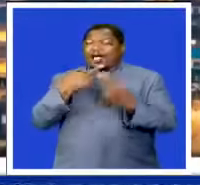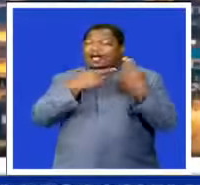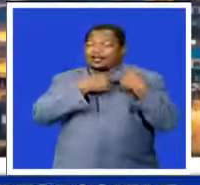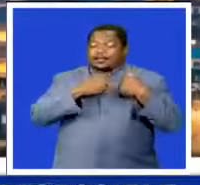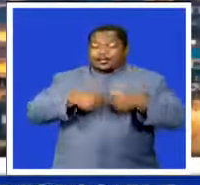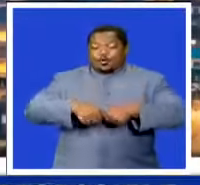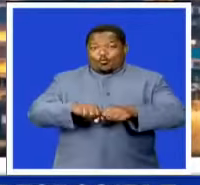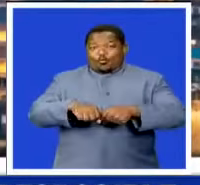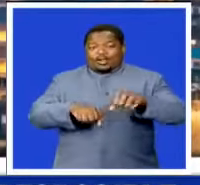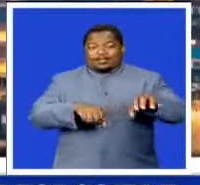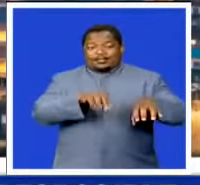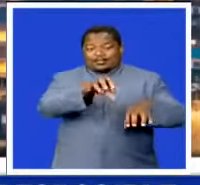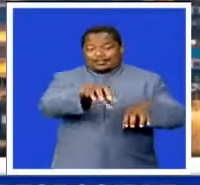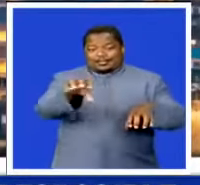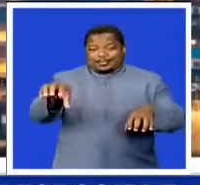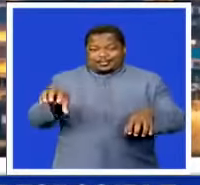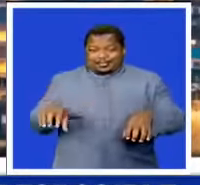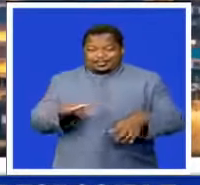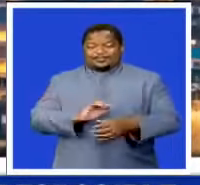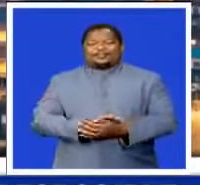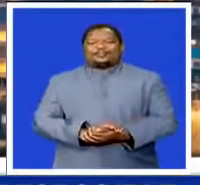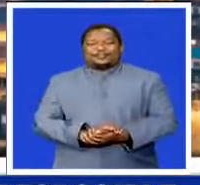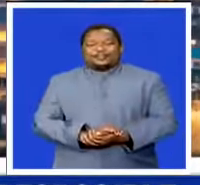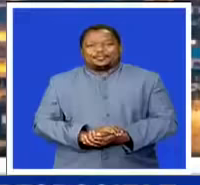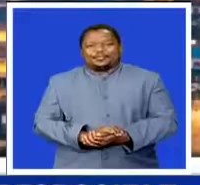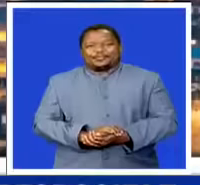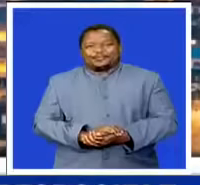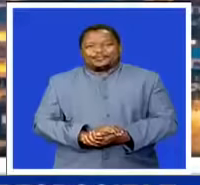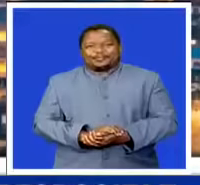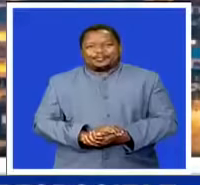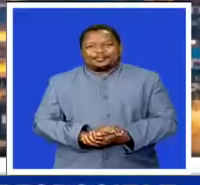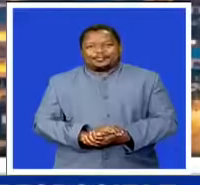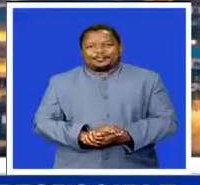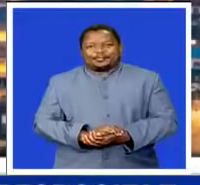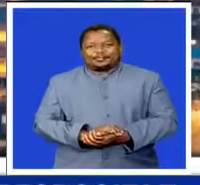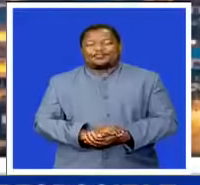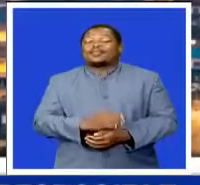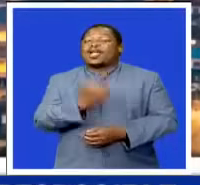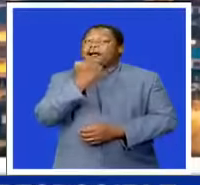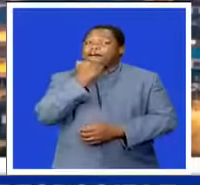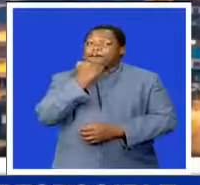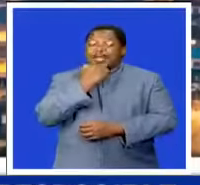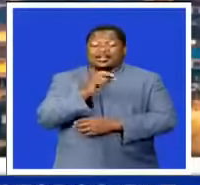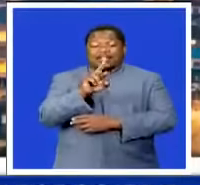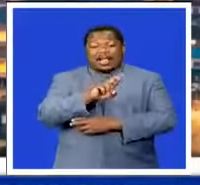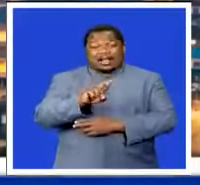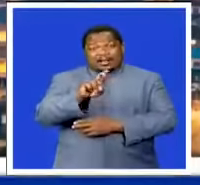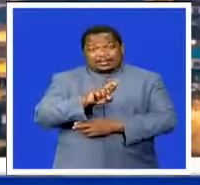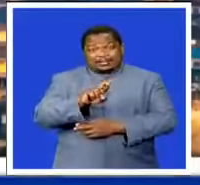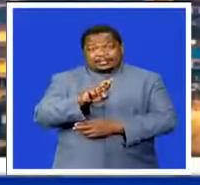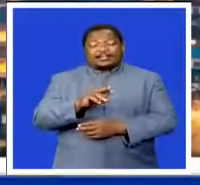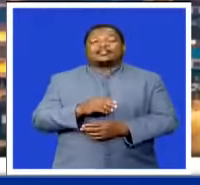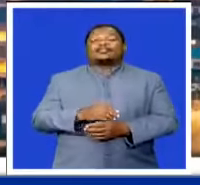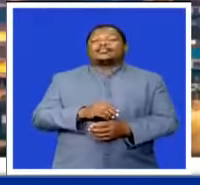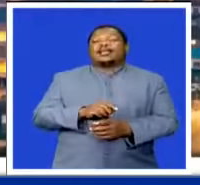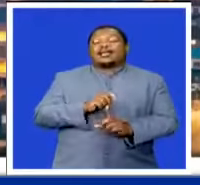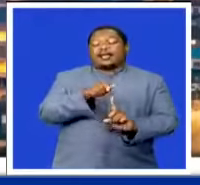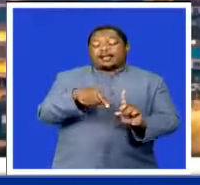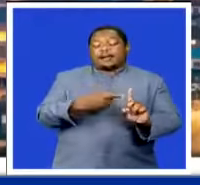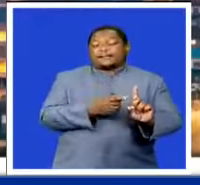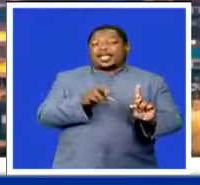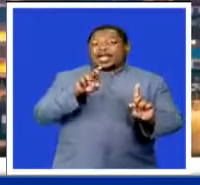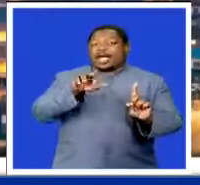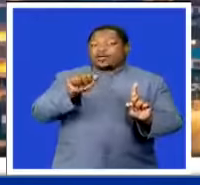Umphathi wesifundza sakamanzini Chief Gija ukhuthatha iMaswati kuthi anathe atipasobe angabese